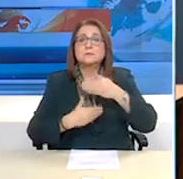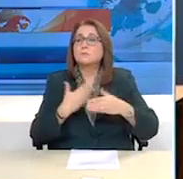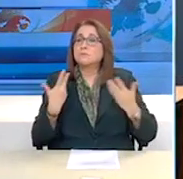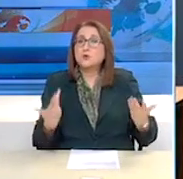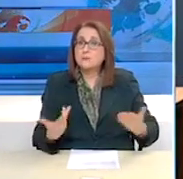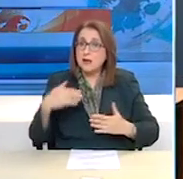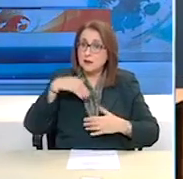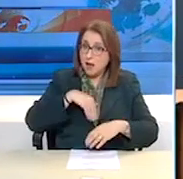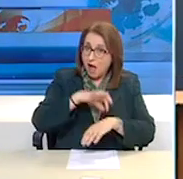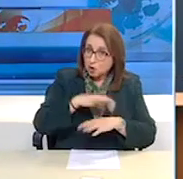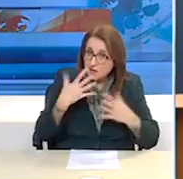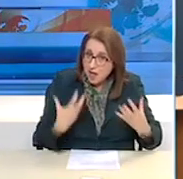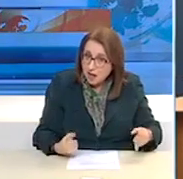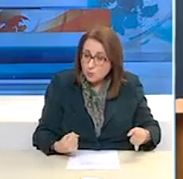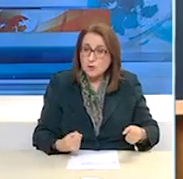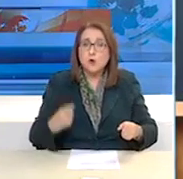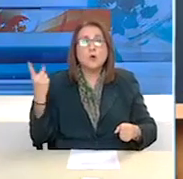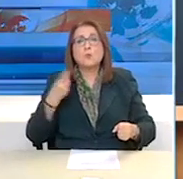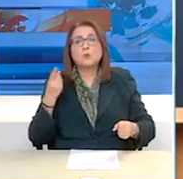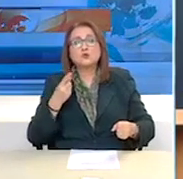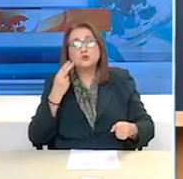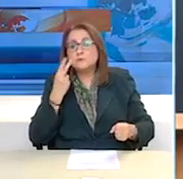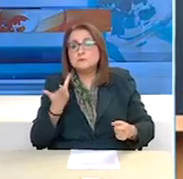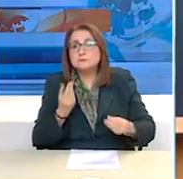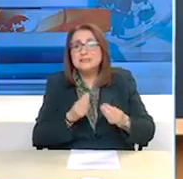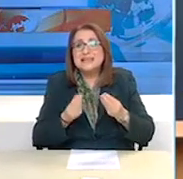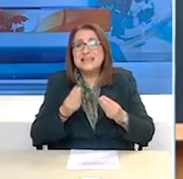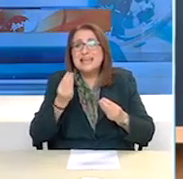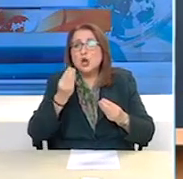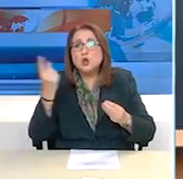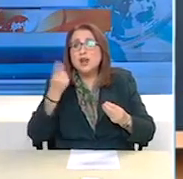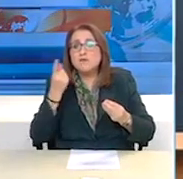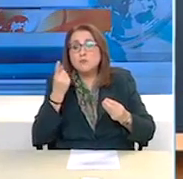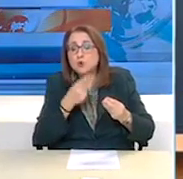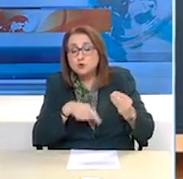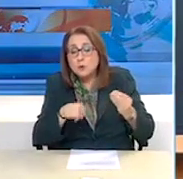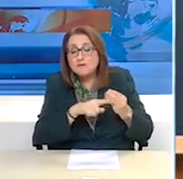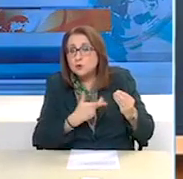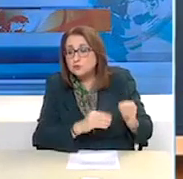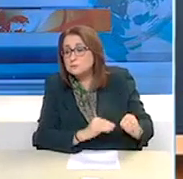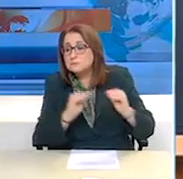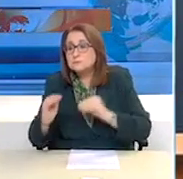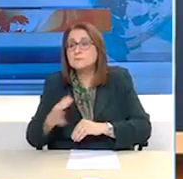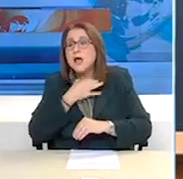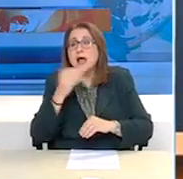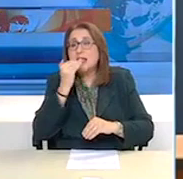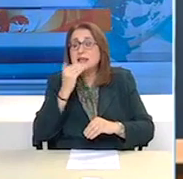της υγείας τους και σε τι ποσοστό δείχνουν τα στοιχεία ότι μπορεί να επιδεινώνεται η κατάστασή τους και να χρειάζονται μεθ?